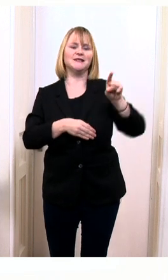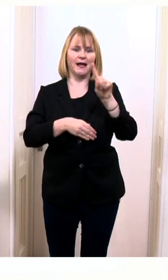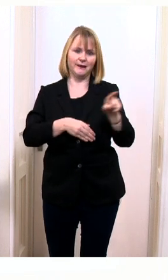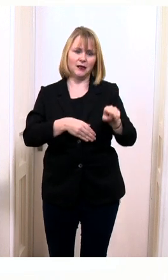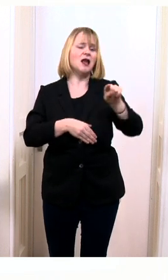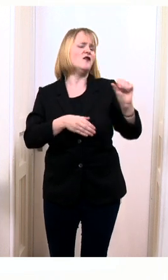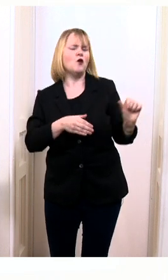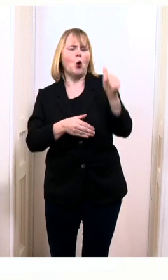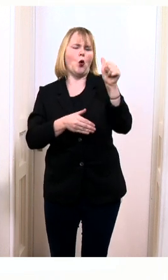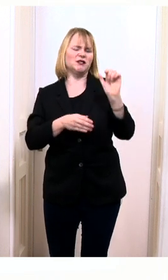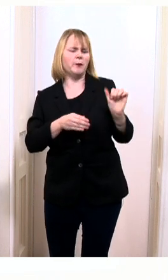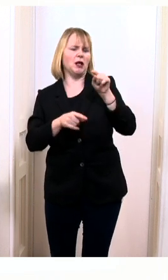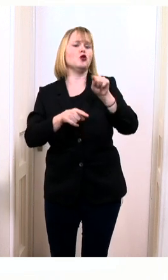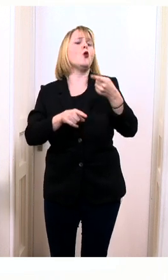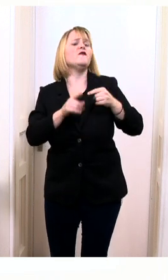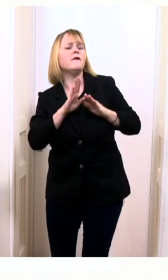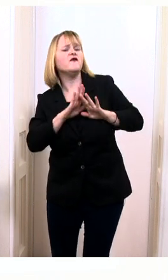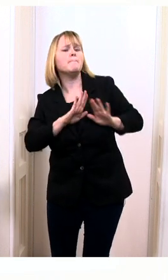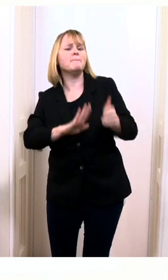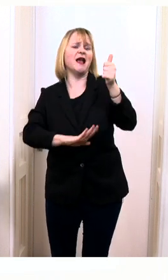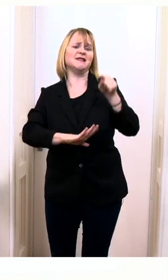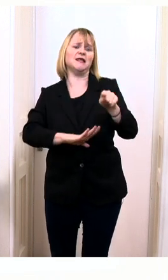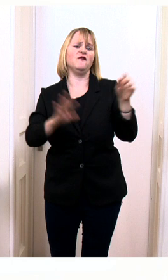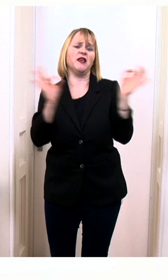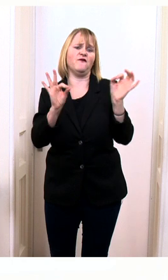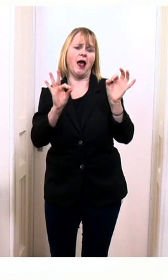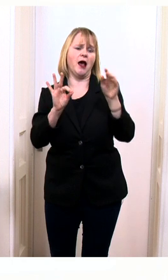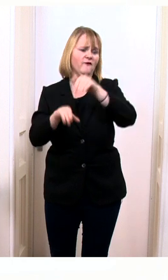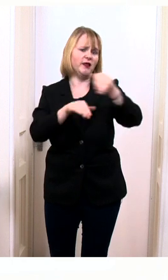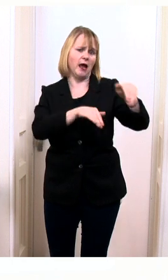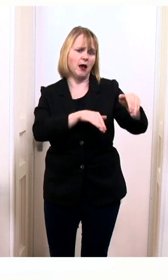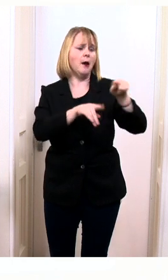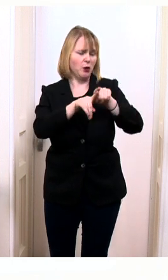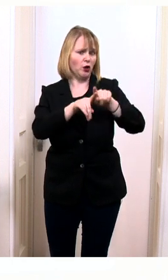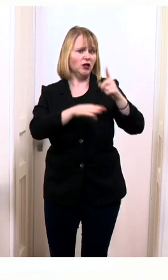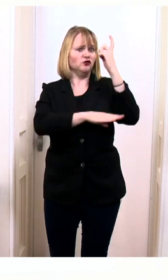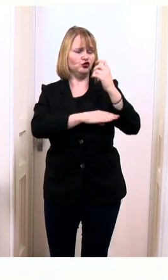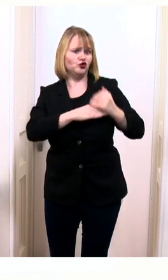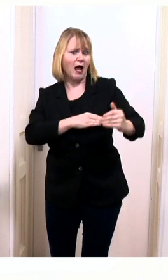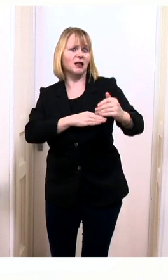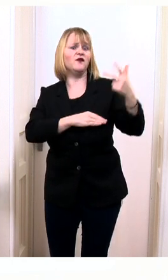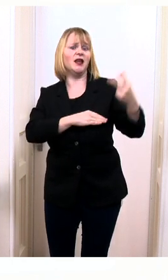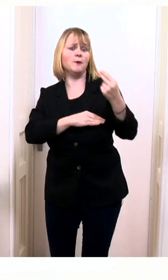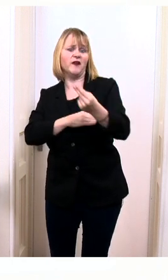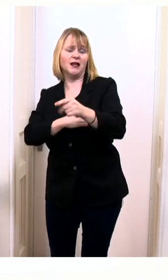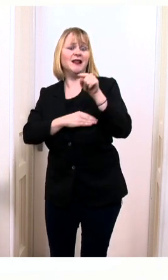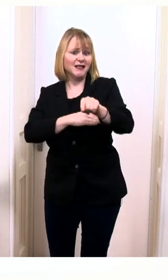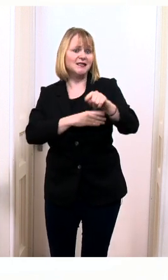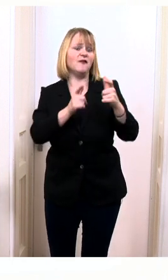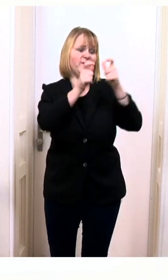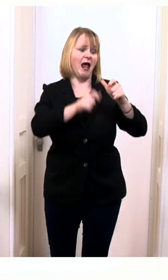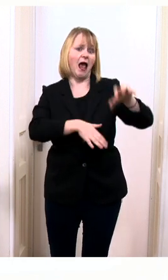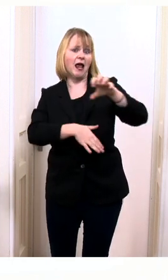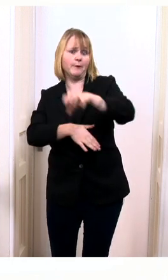Gefahren ausgesetzt sind. Dort wird zuerst begonnen mit Impfen. Start der Impfungen in diesen Heimen wird